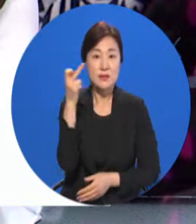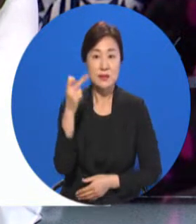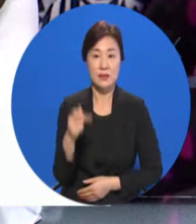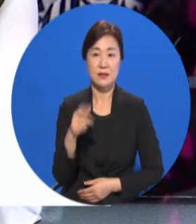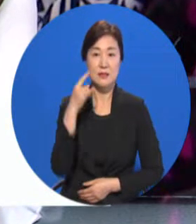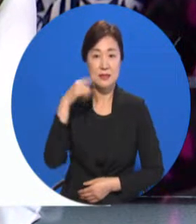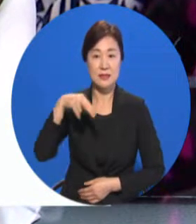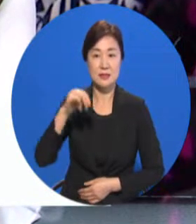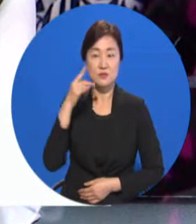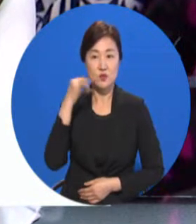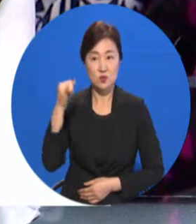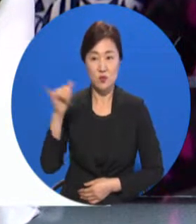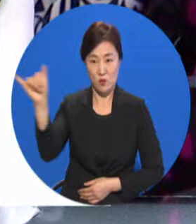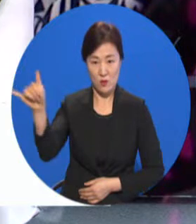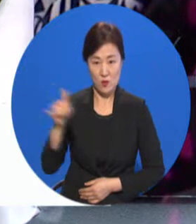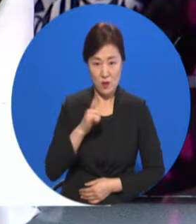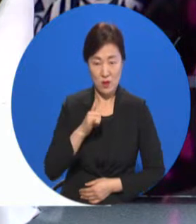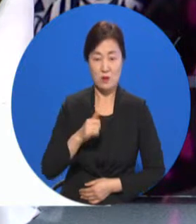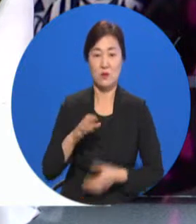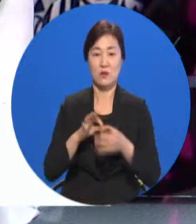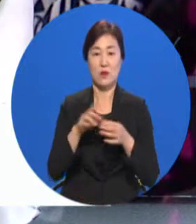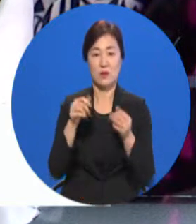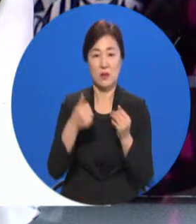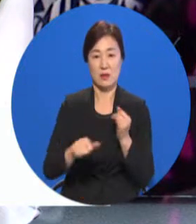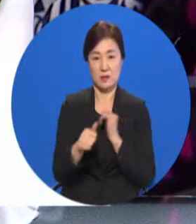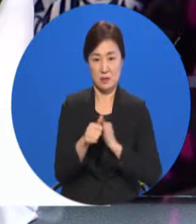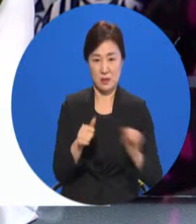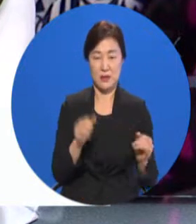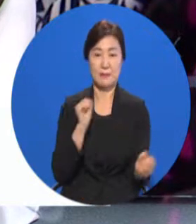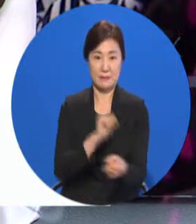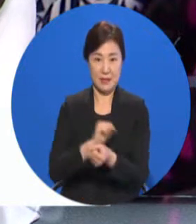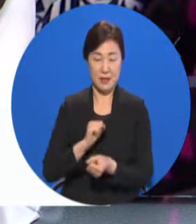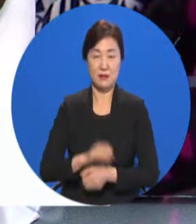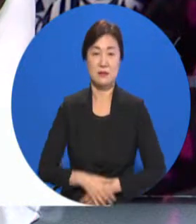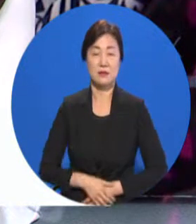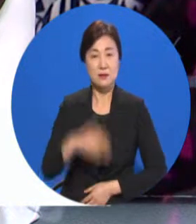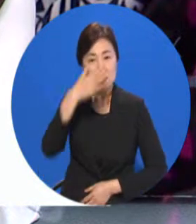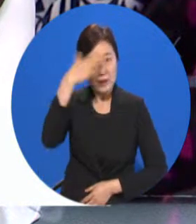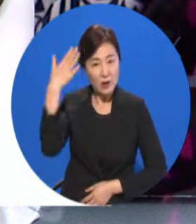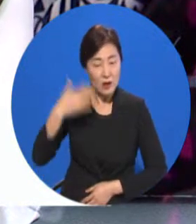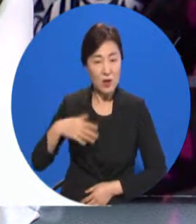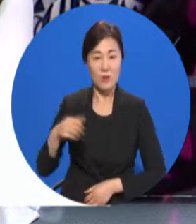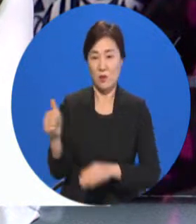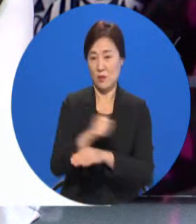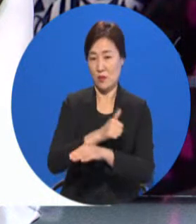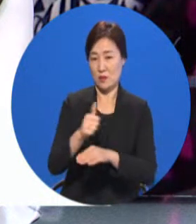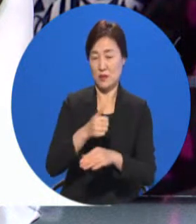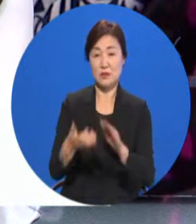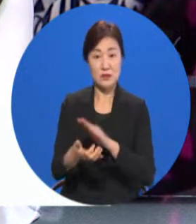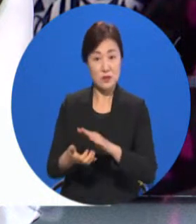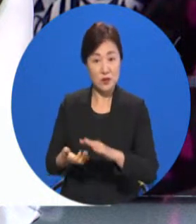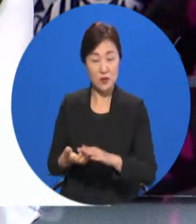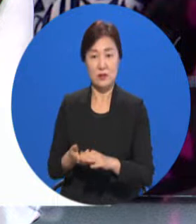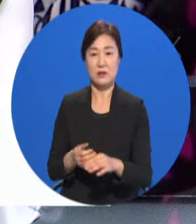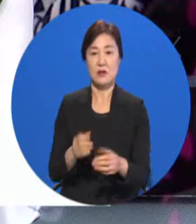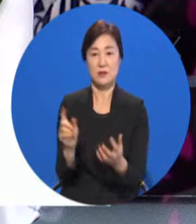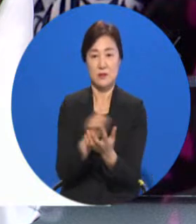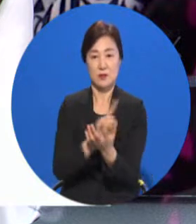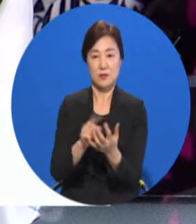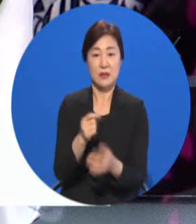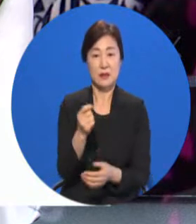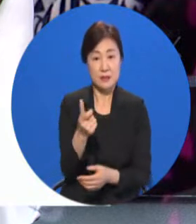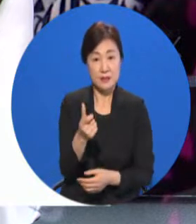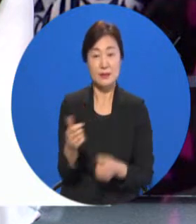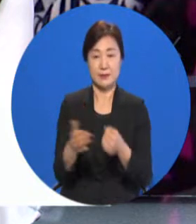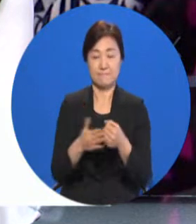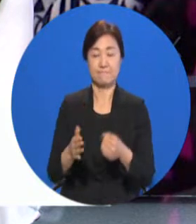방문한 시부모를 통해서 며느리가 감염된 것으로 보이는데요. 그나마 다행인 건 확진 판정을 전후에 이동과 접촉이 그리